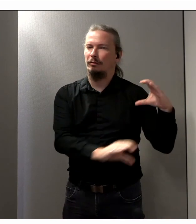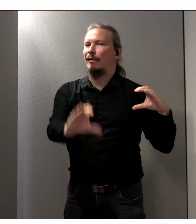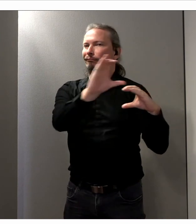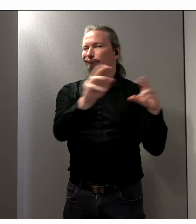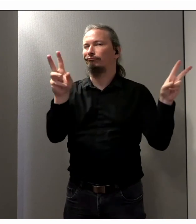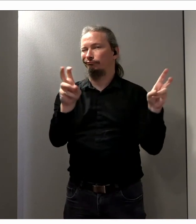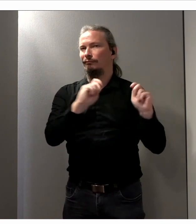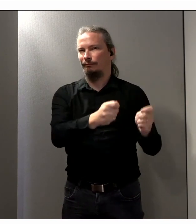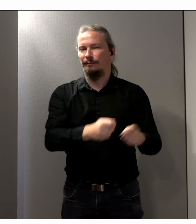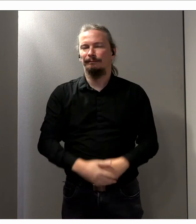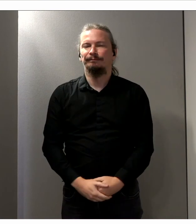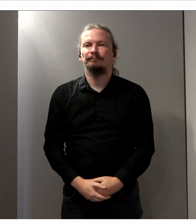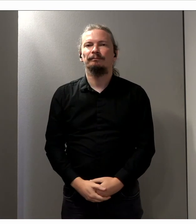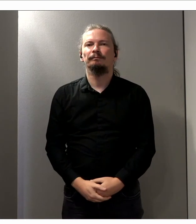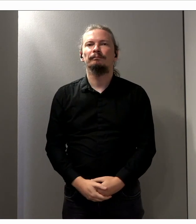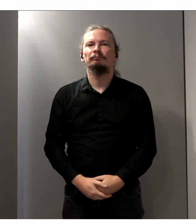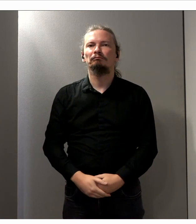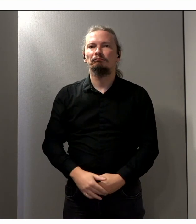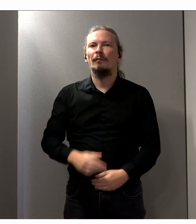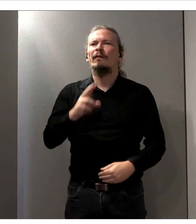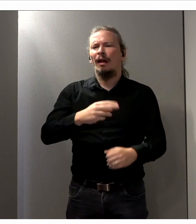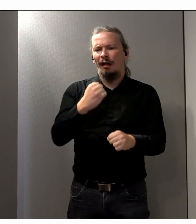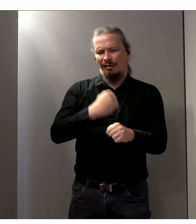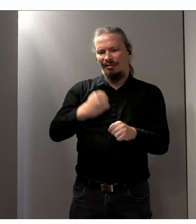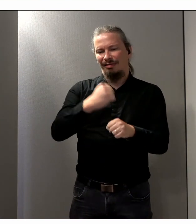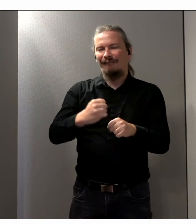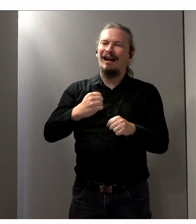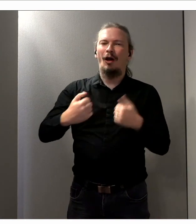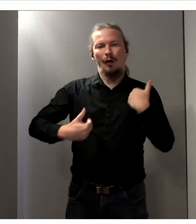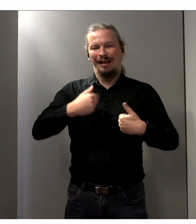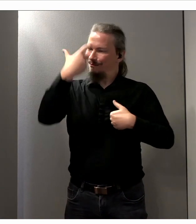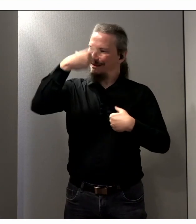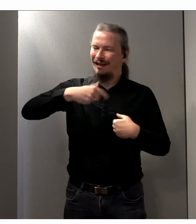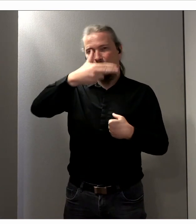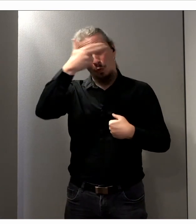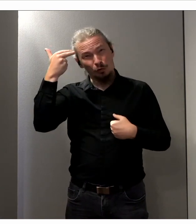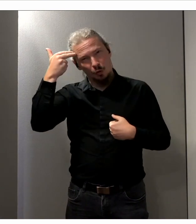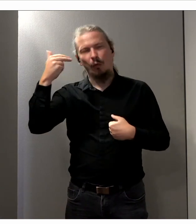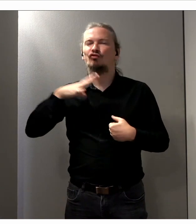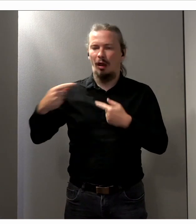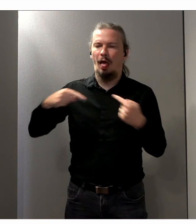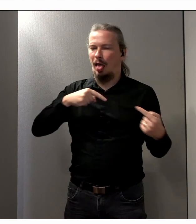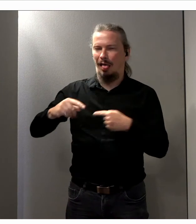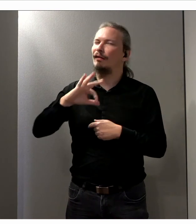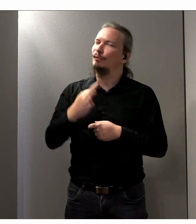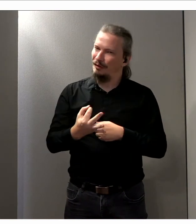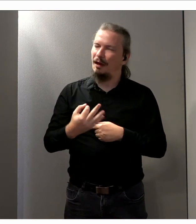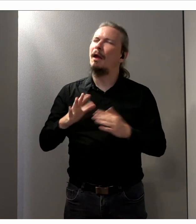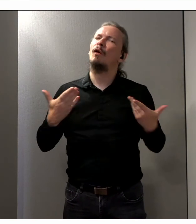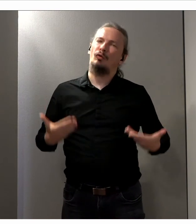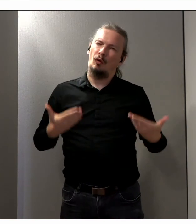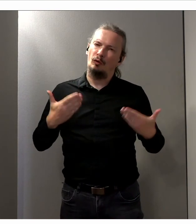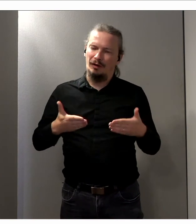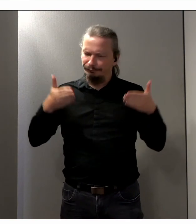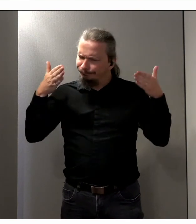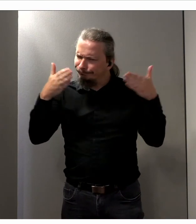complémentaires. Si la notion même de travailleur handicapé fait l'objet de nombreux questionnements et débats, notre objectif pour aujourd'hui